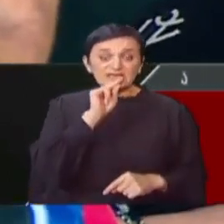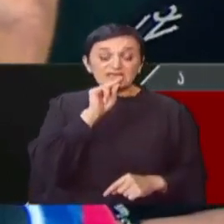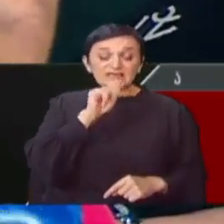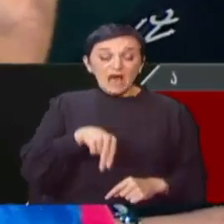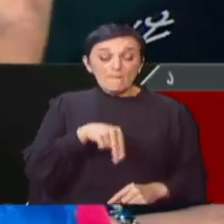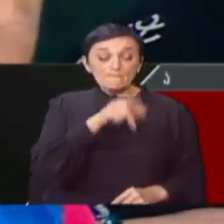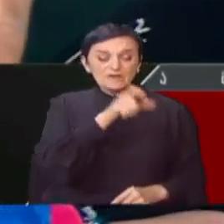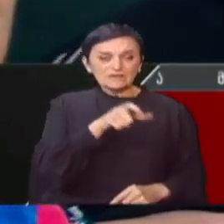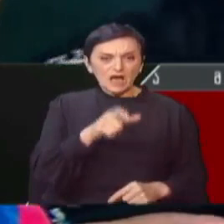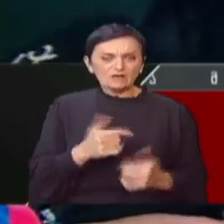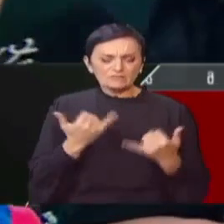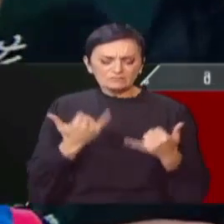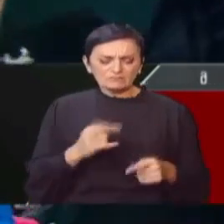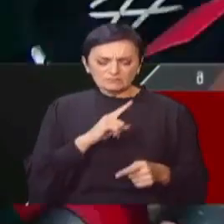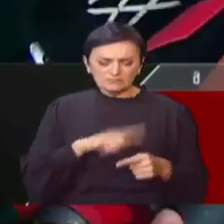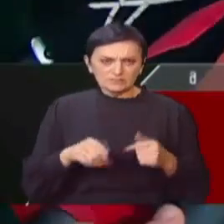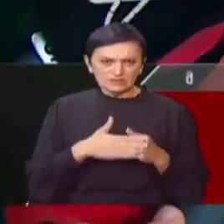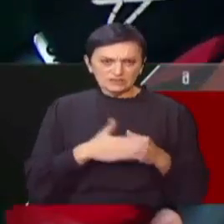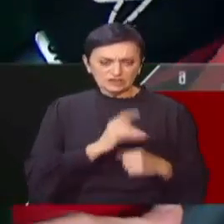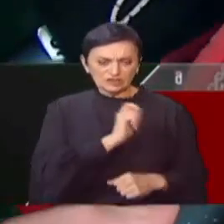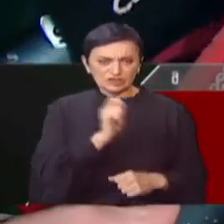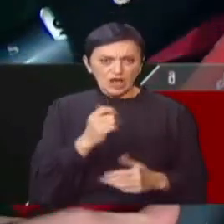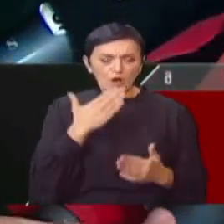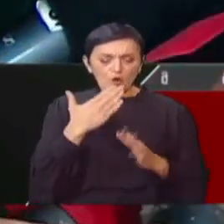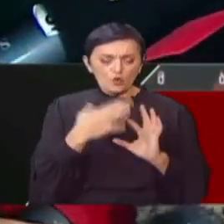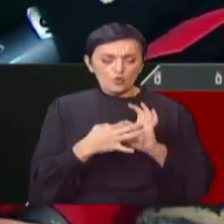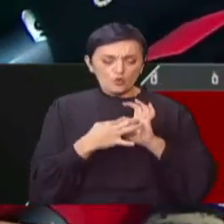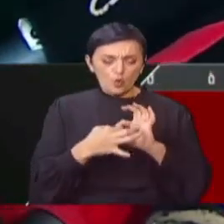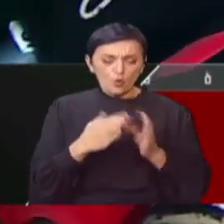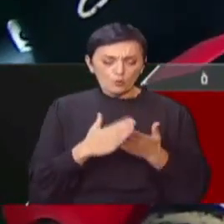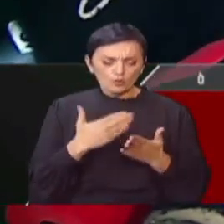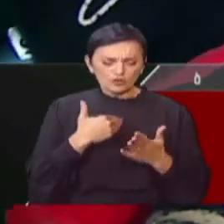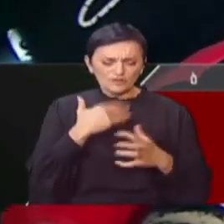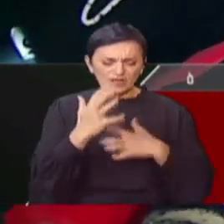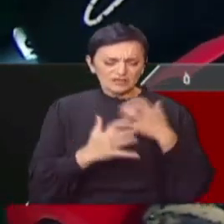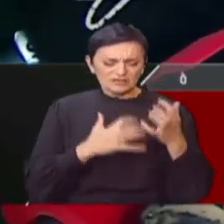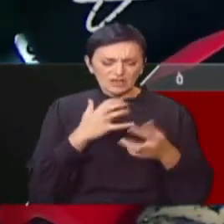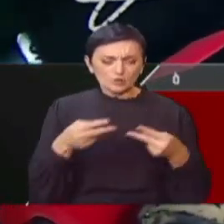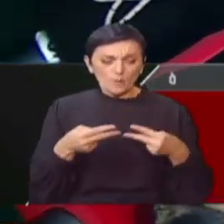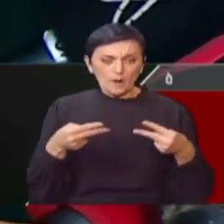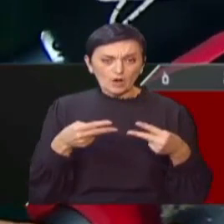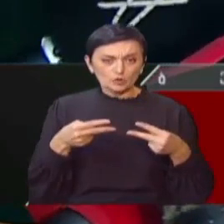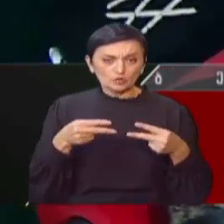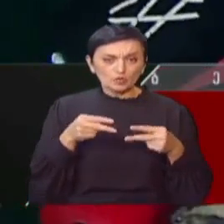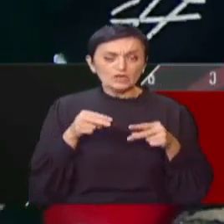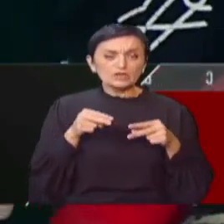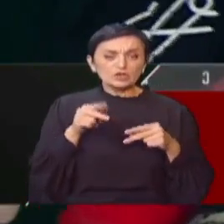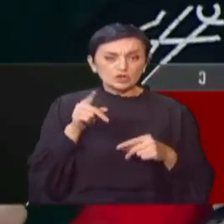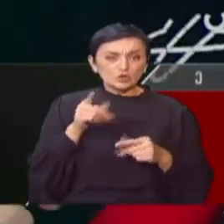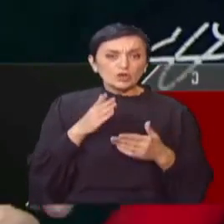დამნაშავეების დაუყოვნებლივი დასჯა. Აქვს კომუნიკაცია ჩვენ საერთაშორისო პარტნიორებთან, საქმის